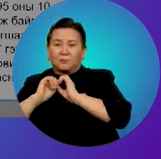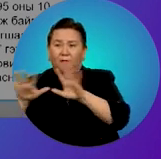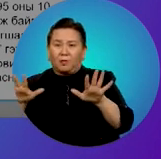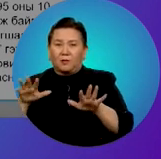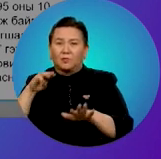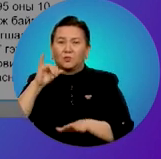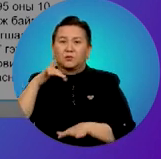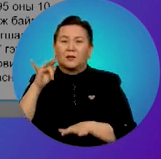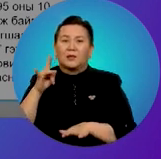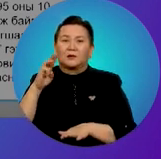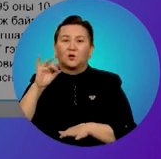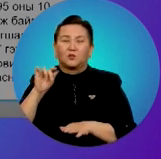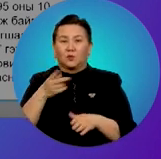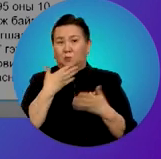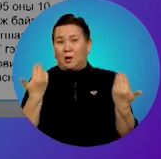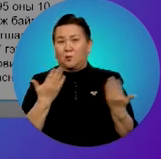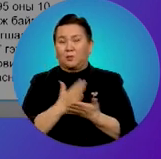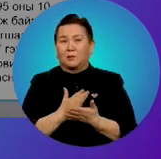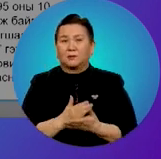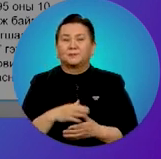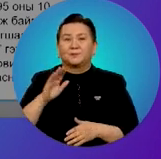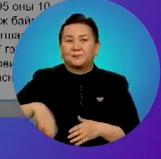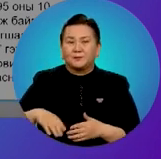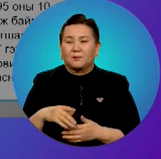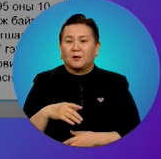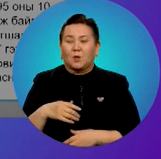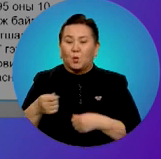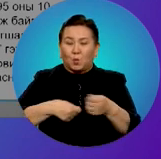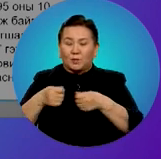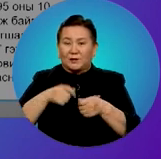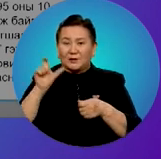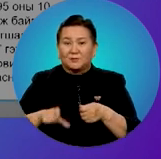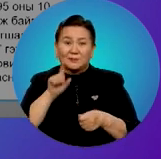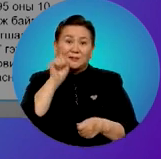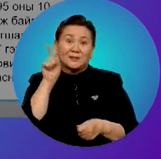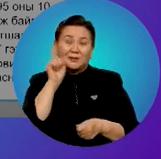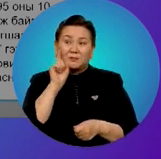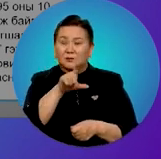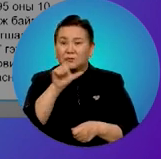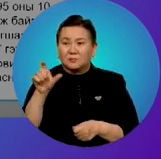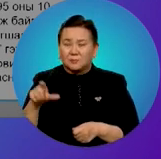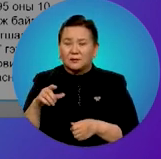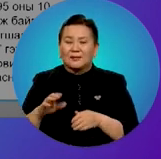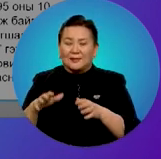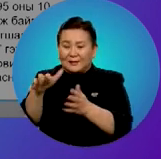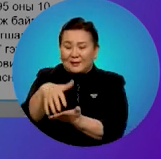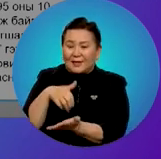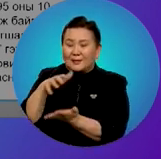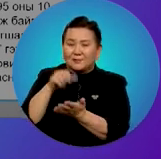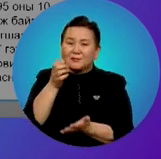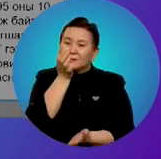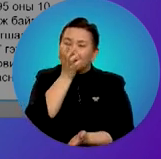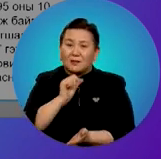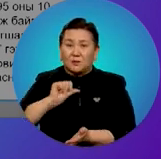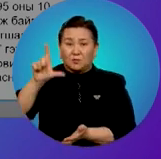тусгаар тогтнолоо алдах төгсөн. За дараагийнх нь худалдаачин хүн залуучуудын өрлөгөн байдлаас тариачин хүн талхны өндөр